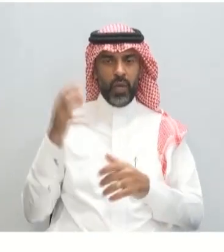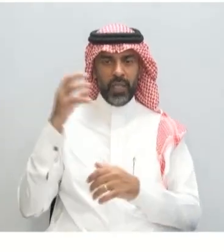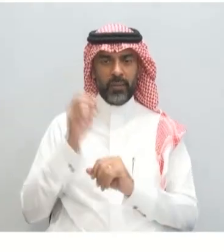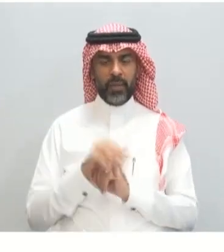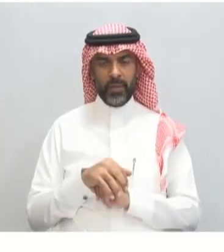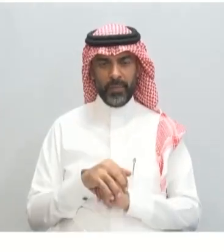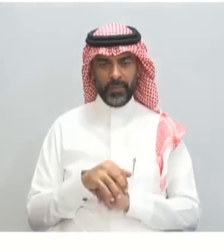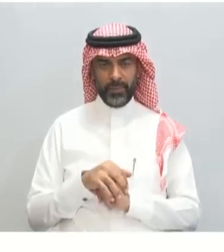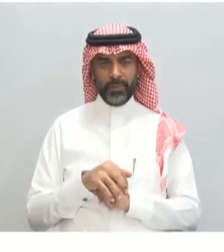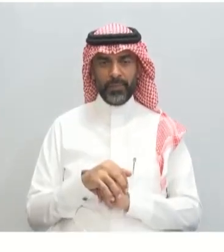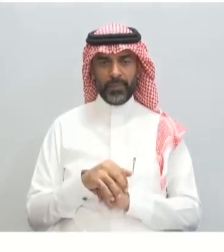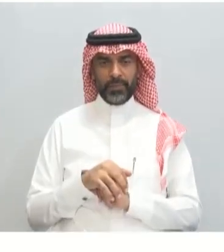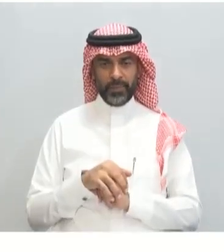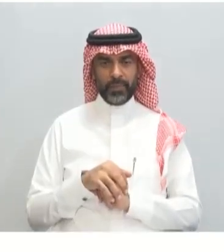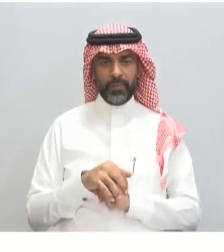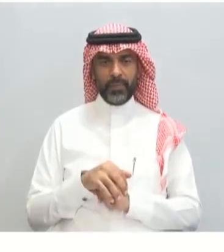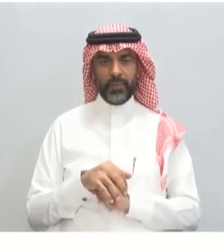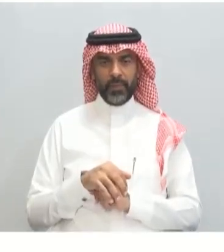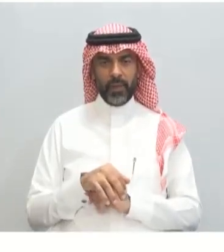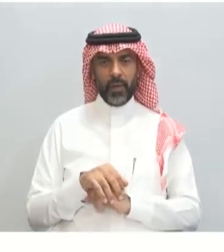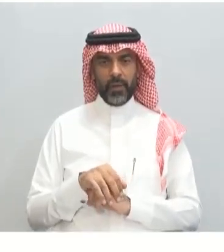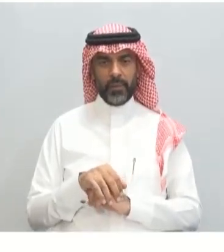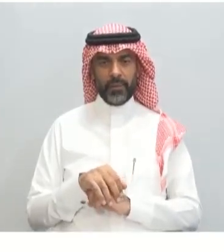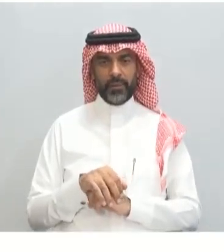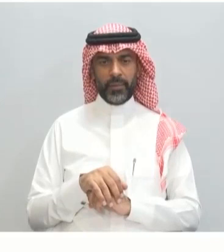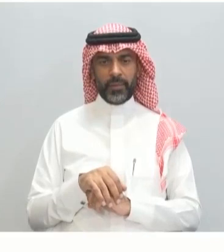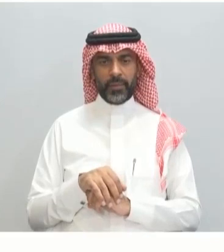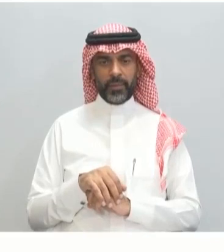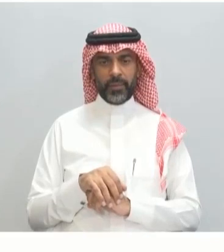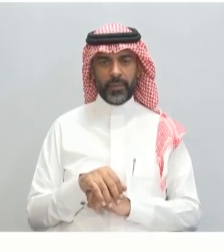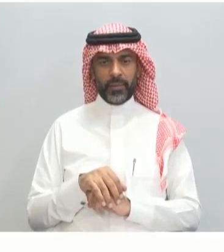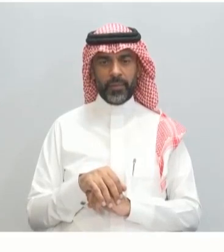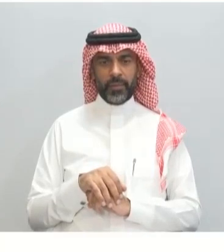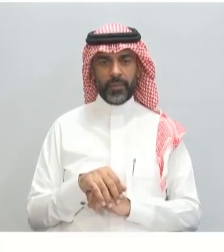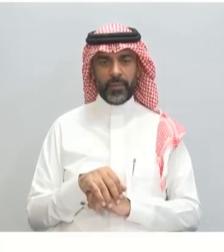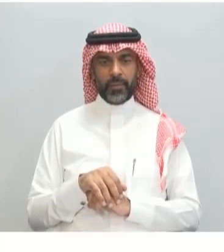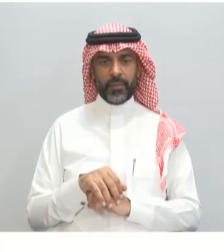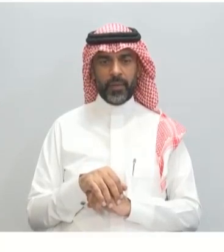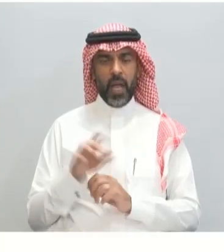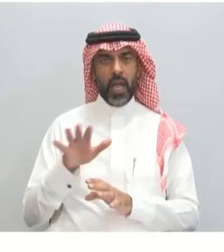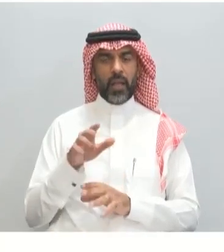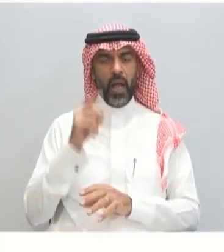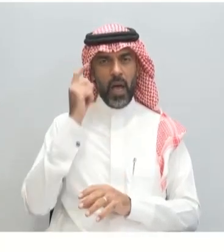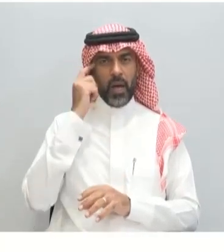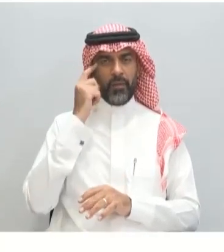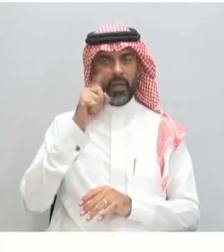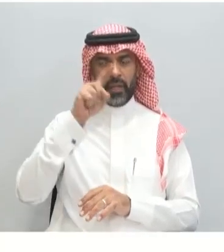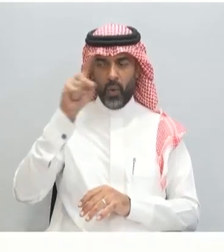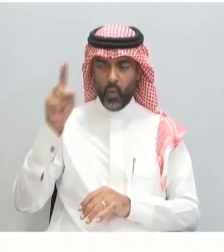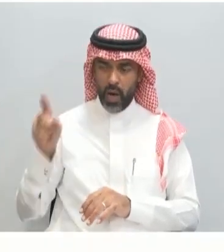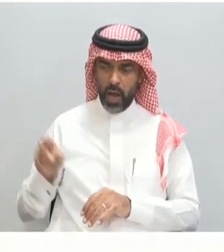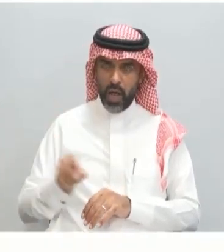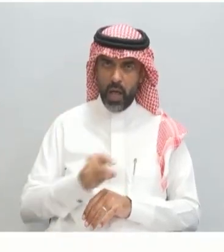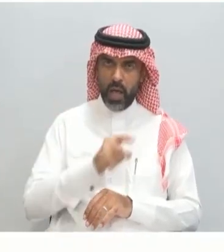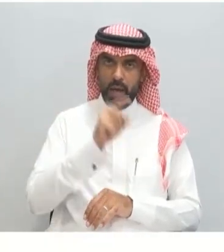مجر درب التبانه وحركه الكواكب مع الشمس تعرفتوا انا وانتم على طريقه